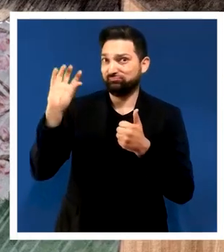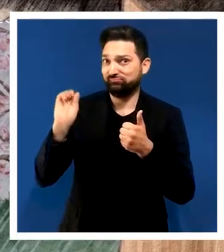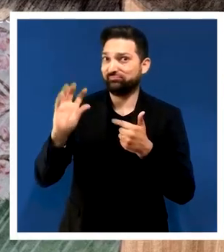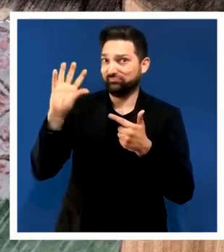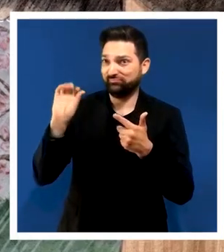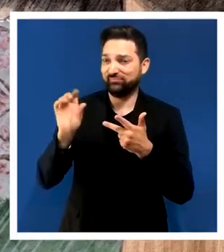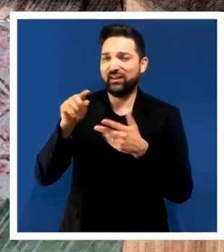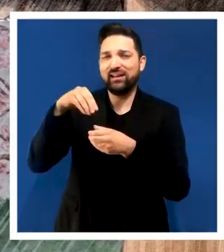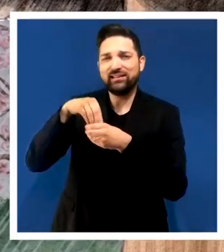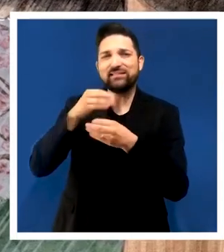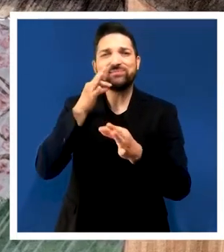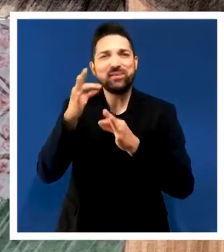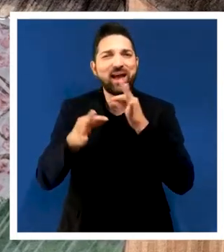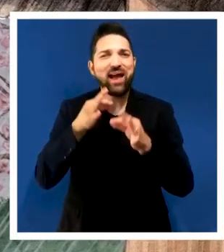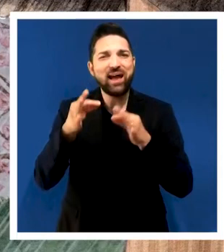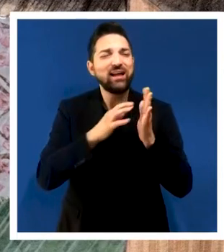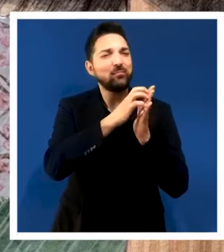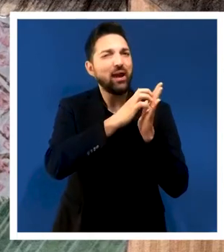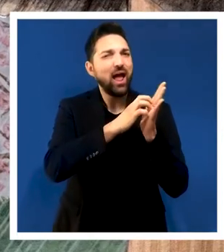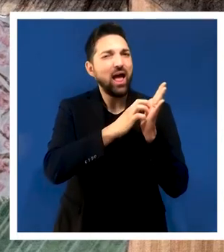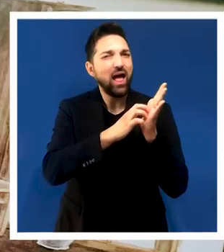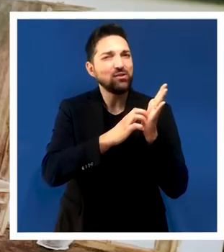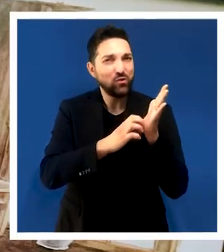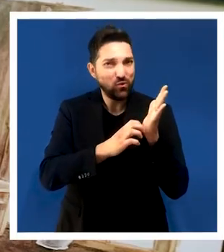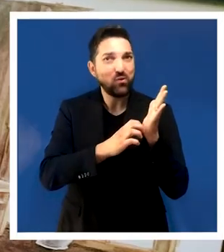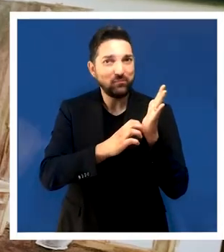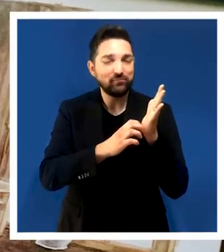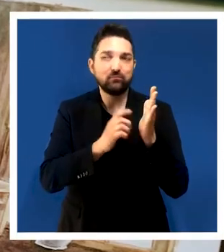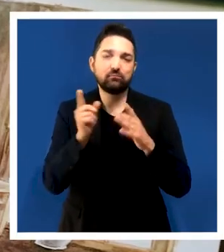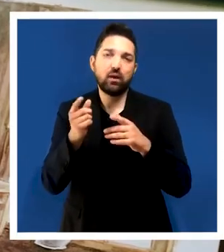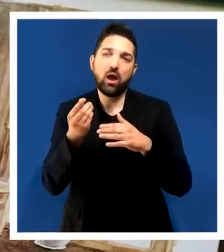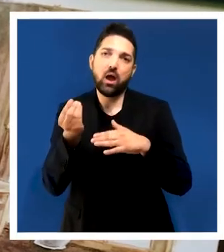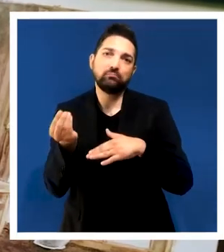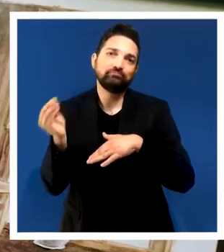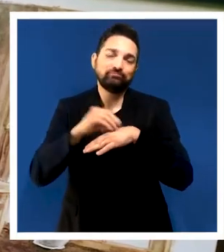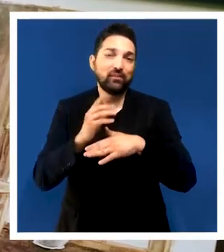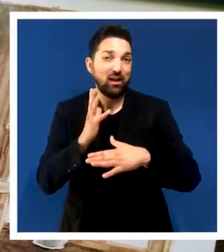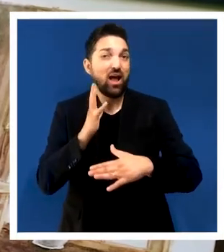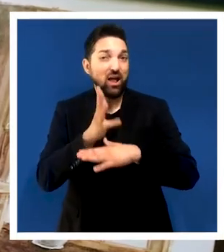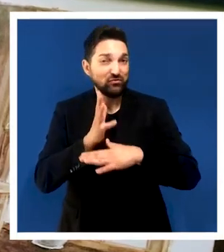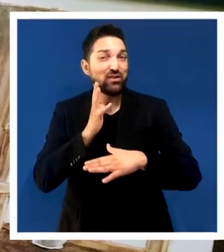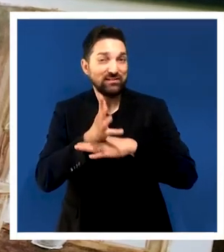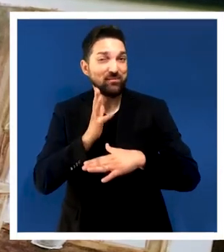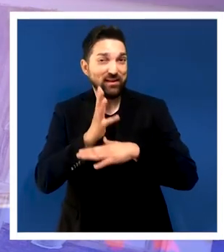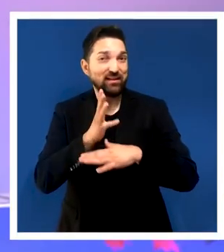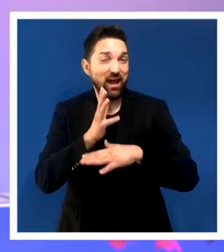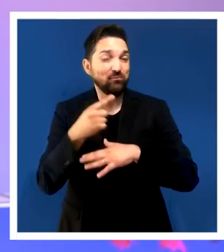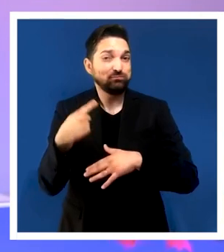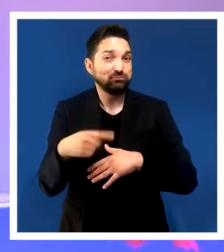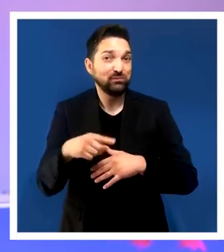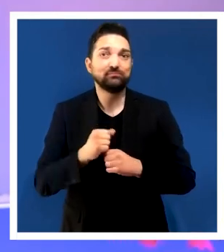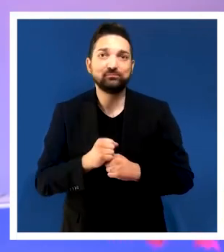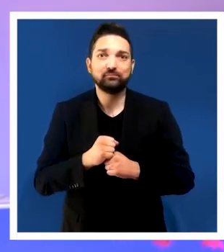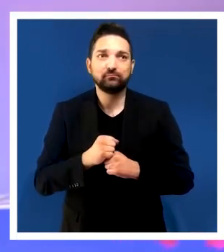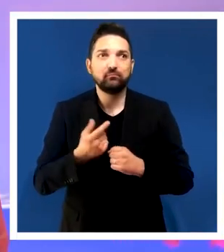le immagini, accompagneranno ogni brano eseguito. Un'ulteriore aggiunta al nostro obiettivo accessibilità.